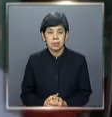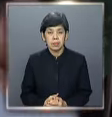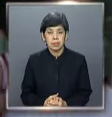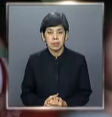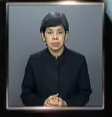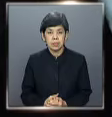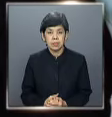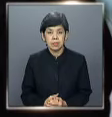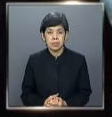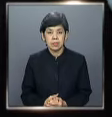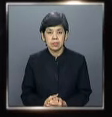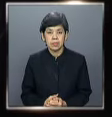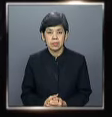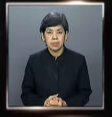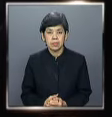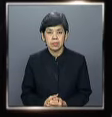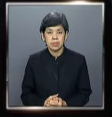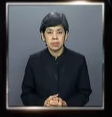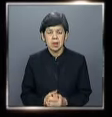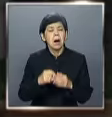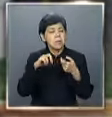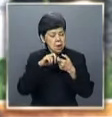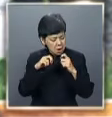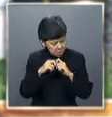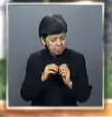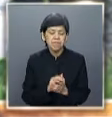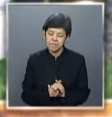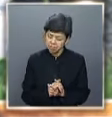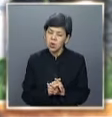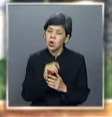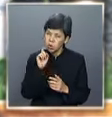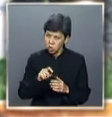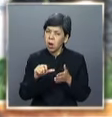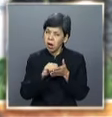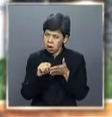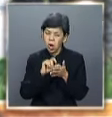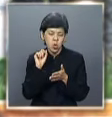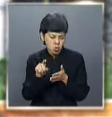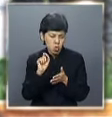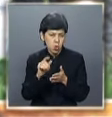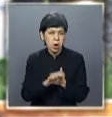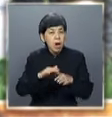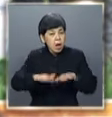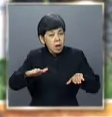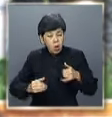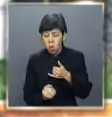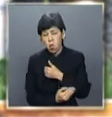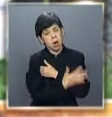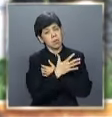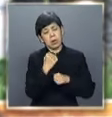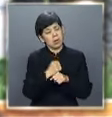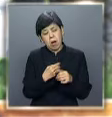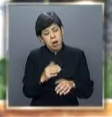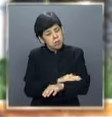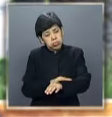อาจจะเป็นเพราะดวงตาทั้งสอง อีกปัญหาหนึ่งที่ต้องได้รับการแก้ไขอย่างเร่งด่วนนะคะก็คือเด็กเร่ร่อนที่ไม่ได้รับสัญช